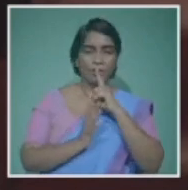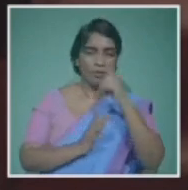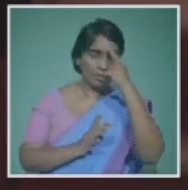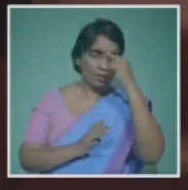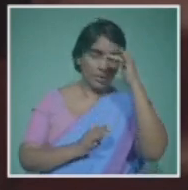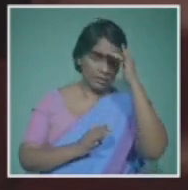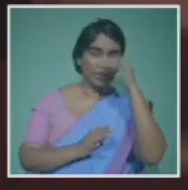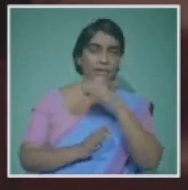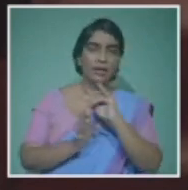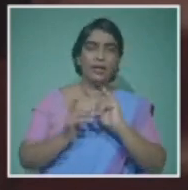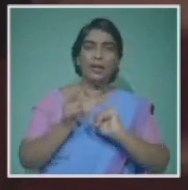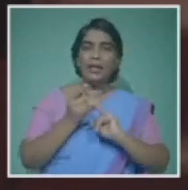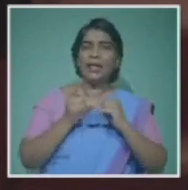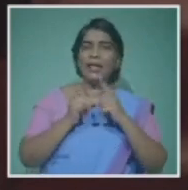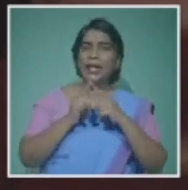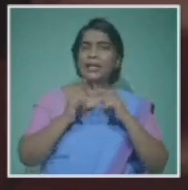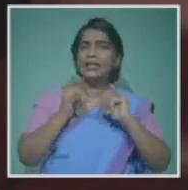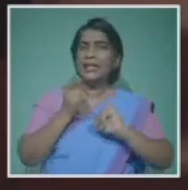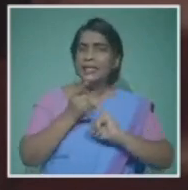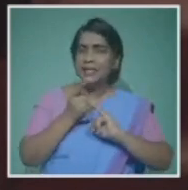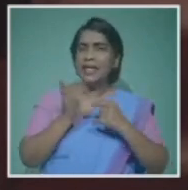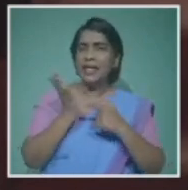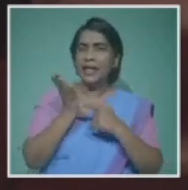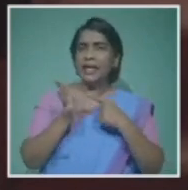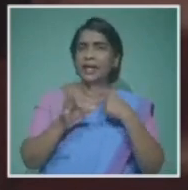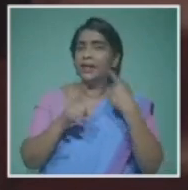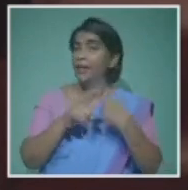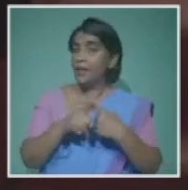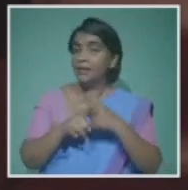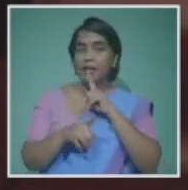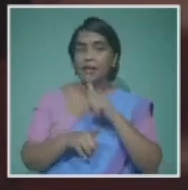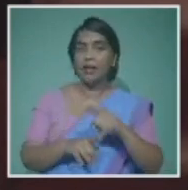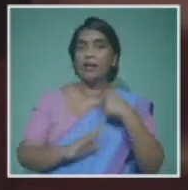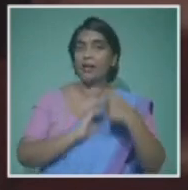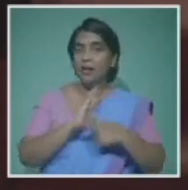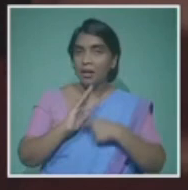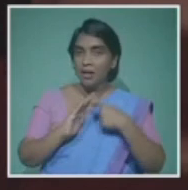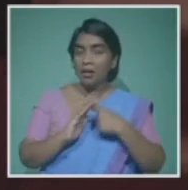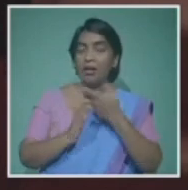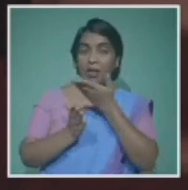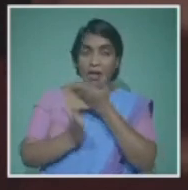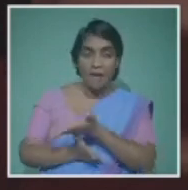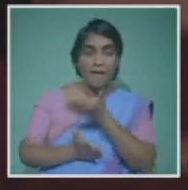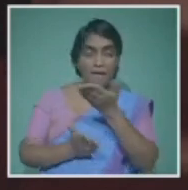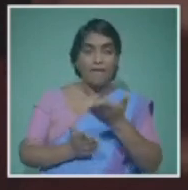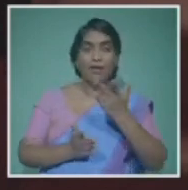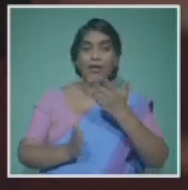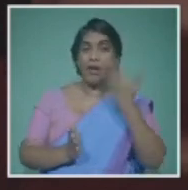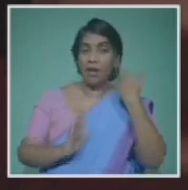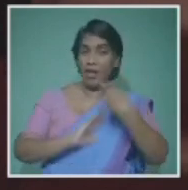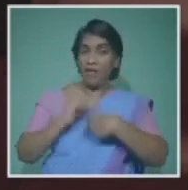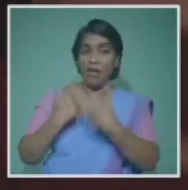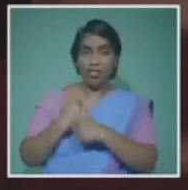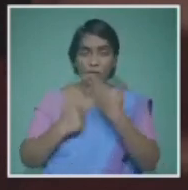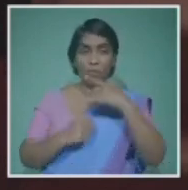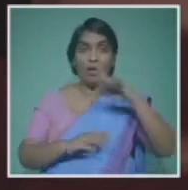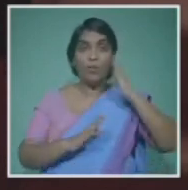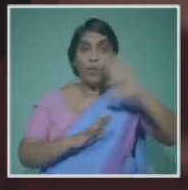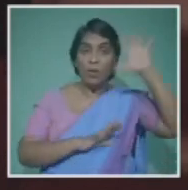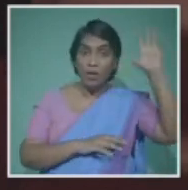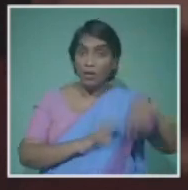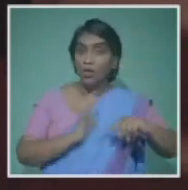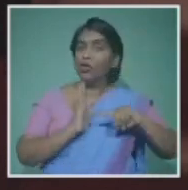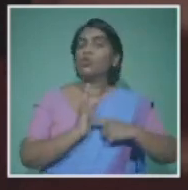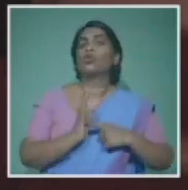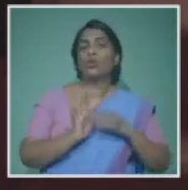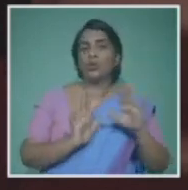සෙස්පත්දක් දාන්නේ විශේෂයෙන්ම මේ රටේ ආදේශනයන් තියෙන විදේශයෙන් ගෙන උපකරණ සඳහා.